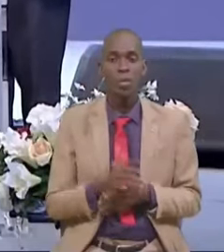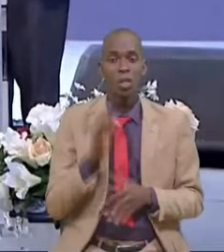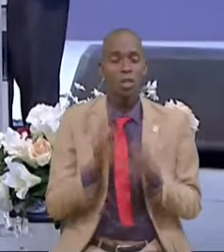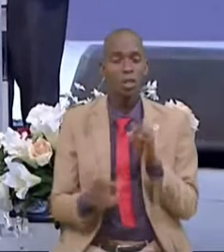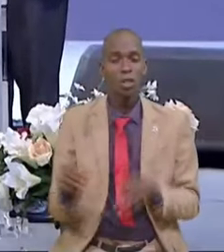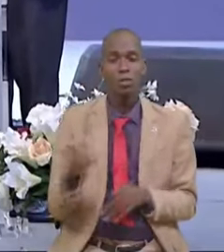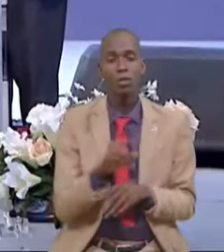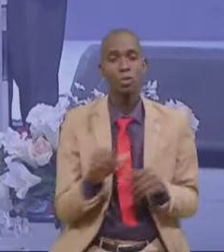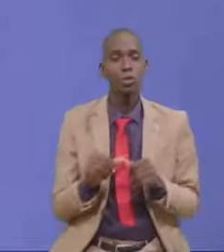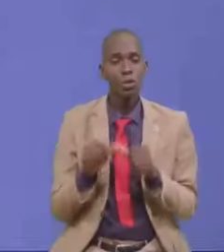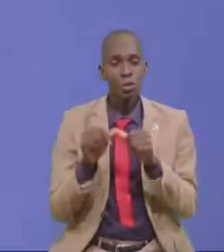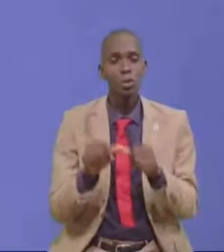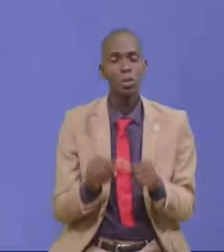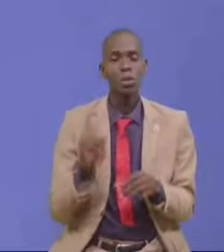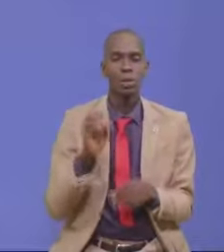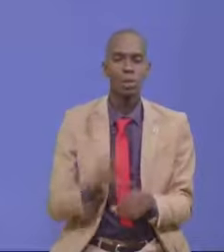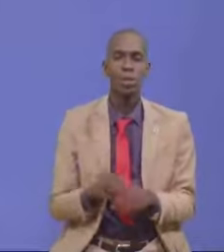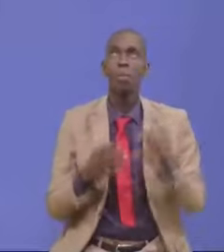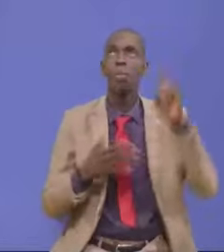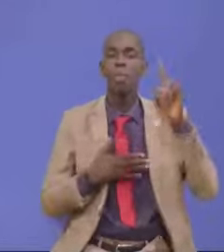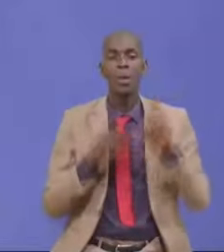si vous demeurez dans ma parole,